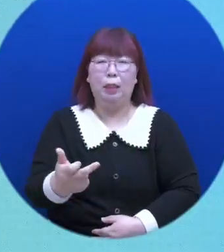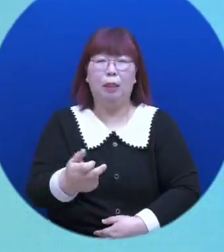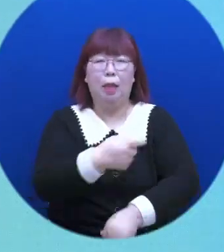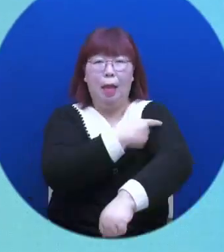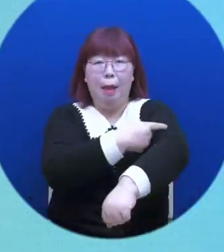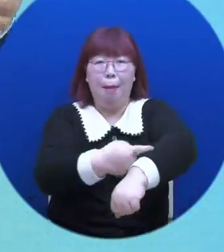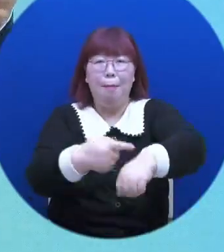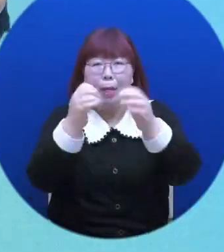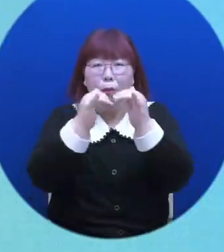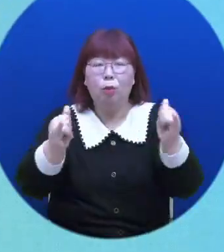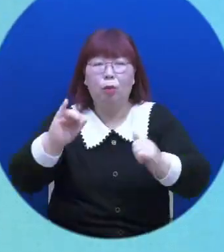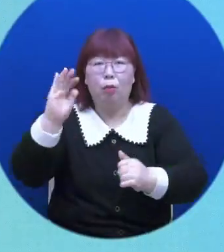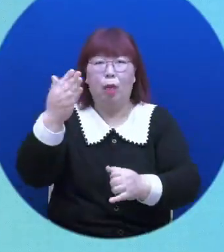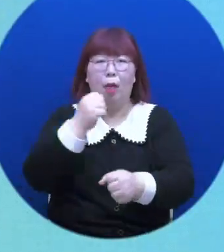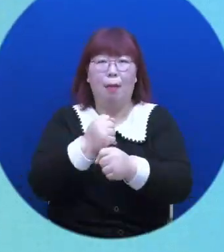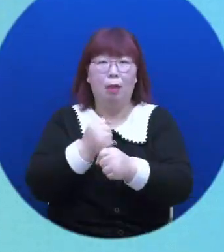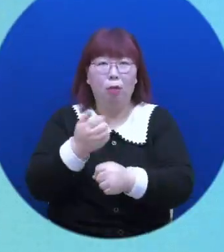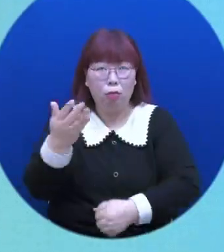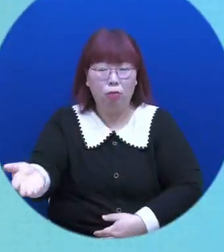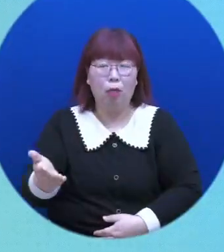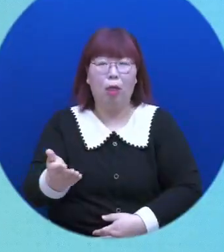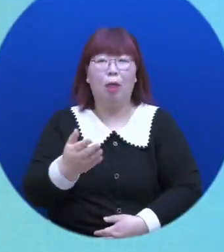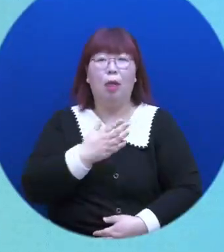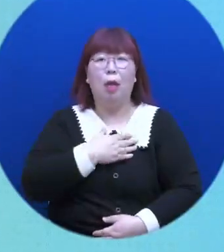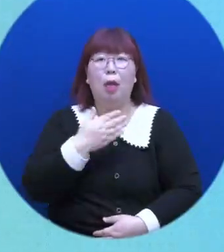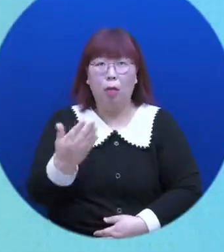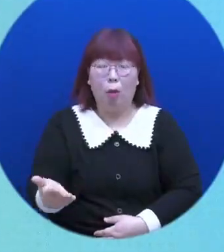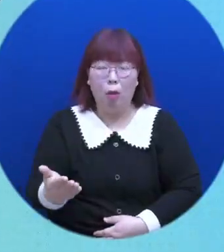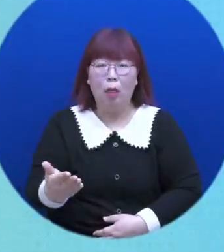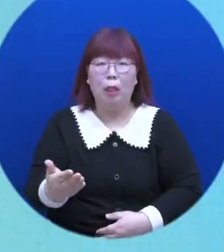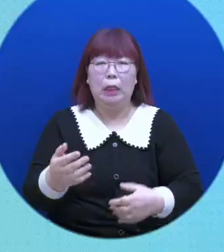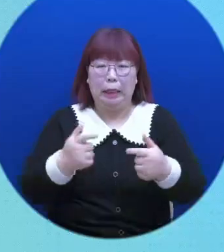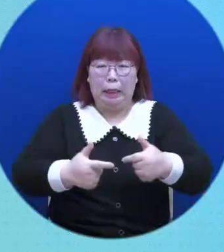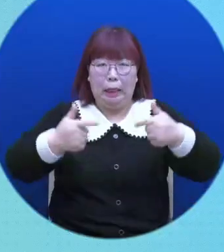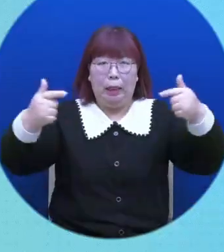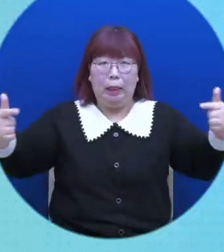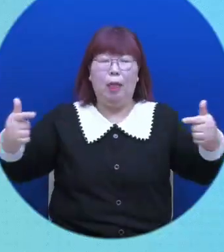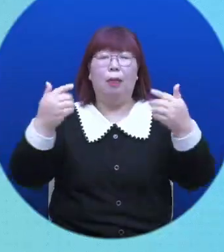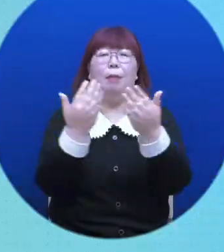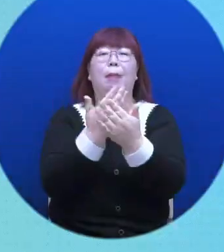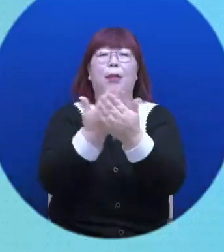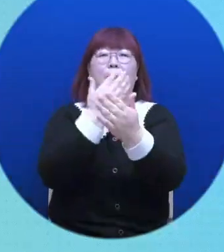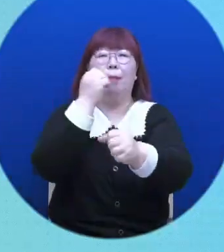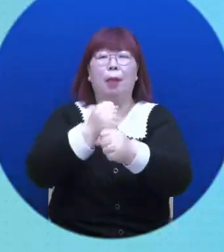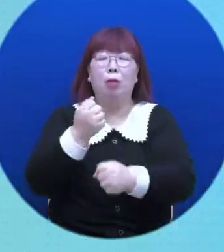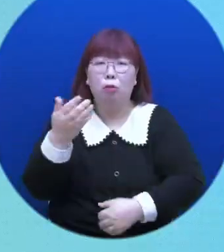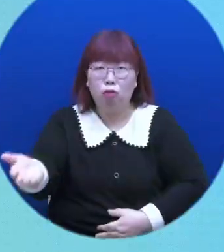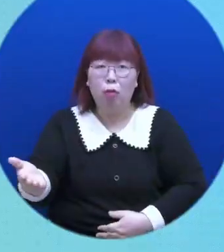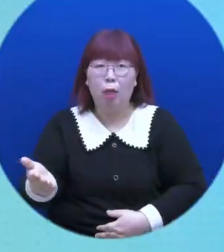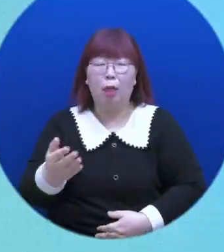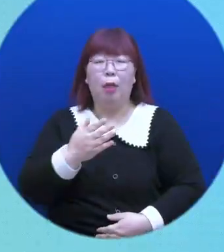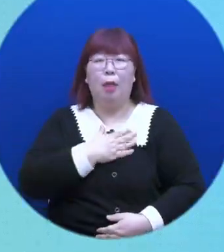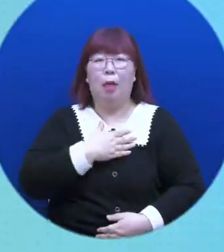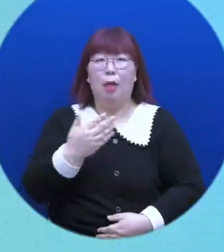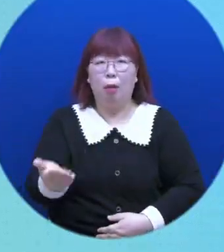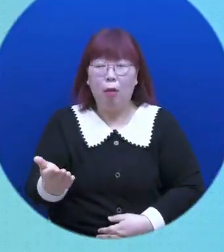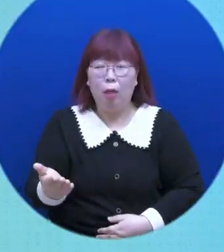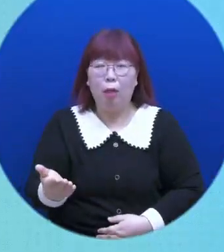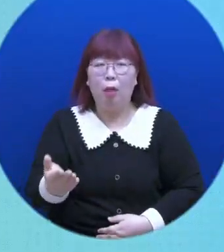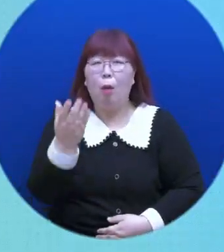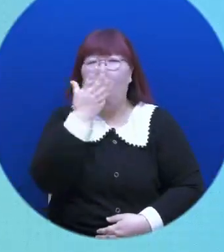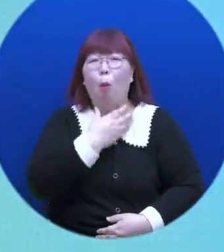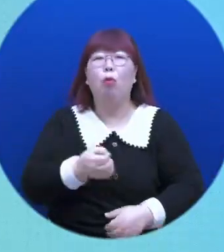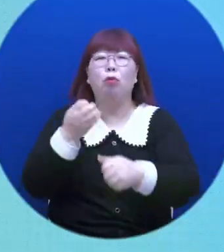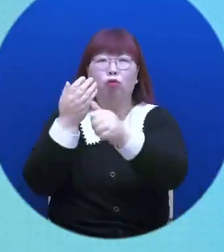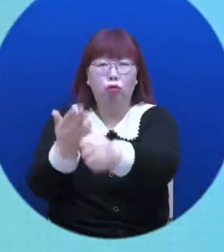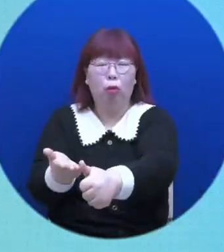해줄게. 내가 너희들을 창대케 만들어줄게. 내가 너희들을 뭐하다? 복을